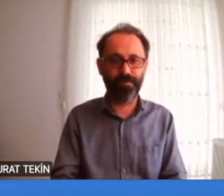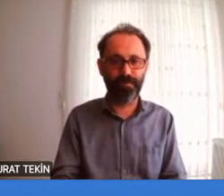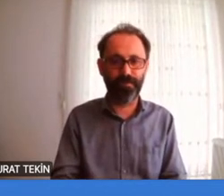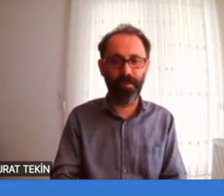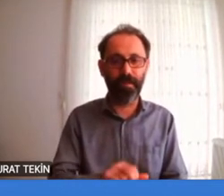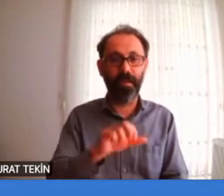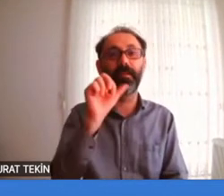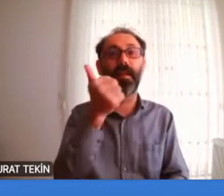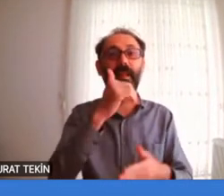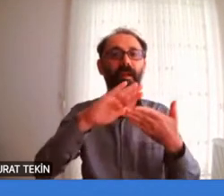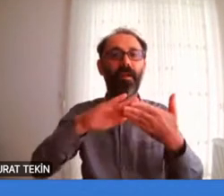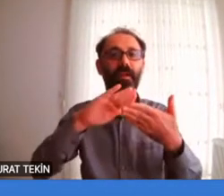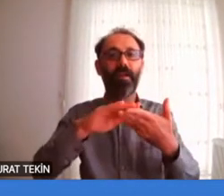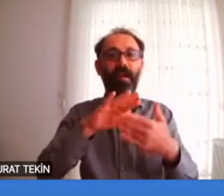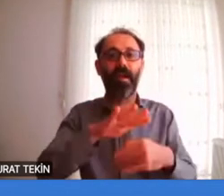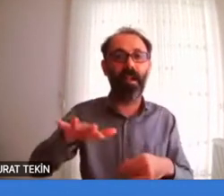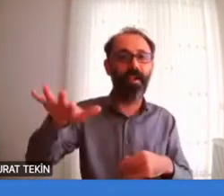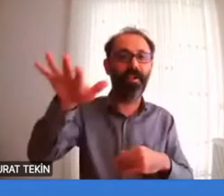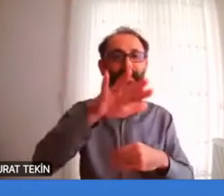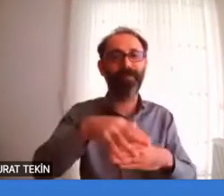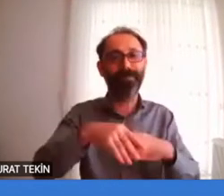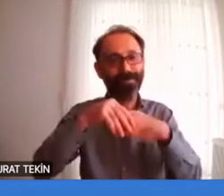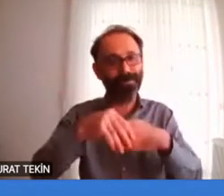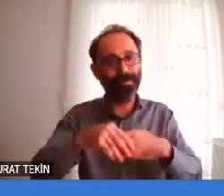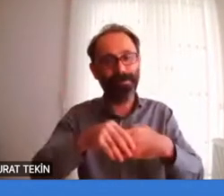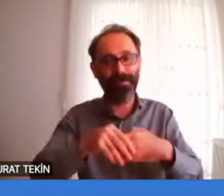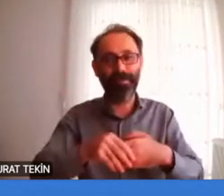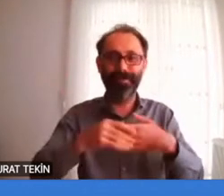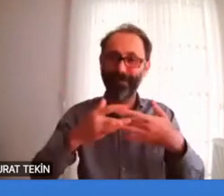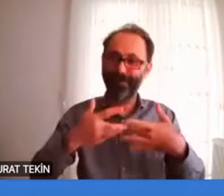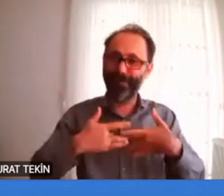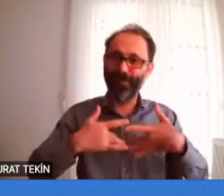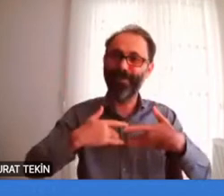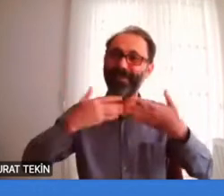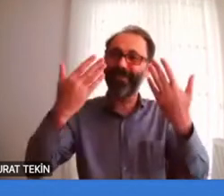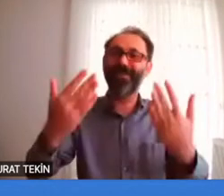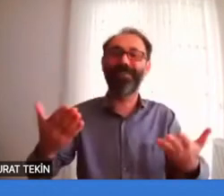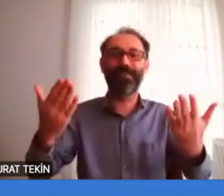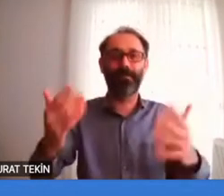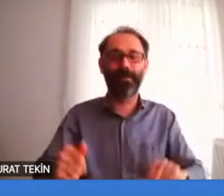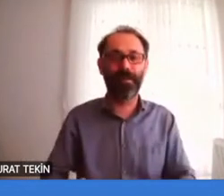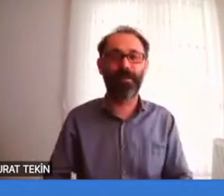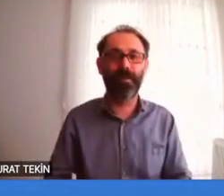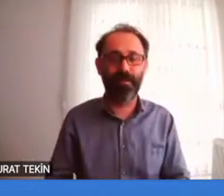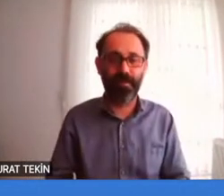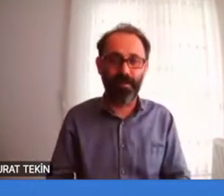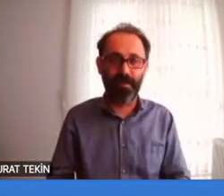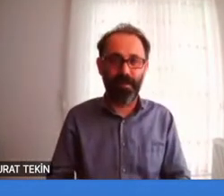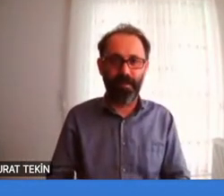Değerli arkadaşlar, sizinle tanışmaktan, sizinle birlikte olmaktan gerçekten çok mutluyum.